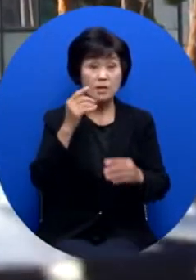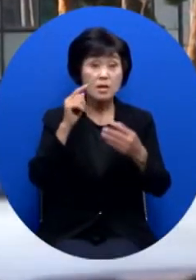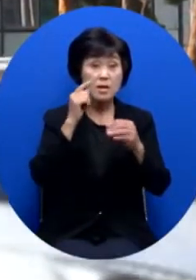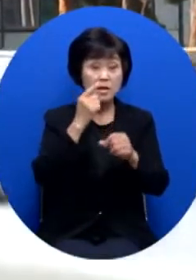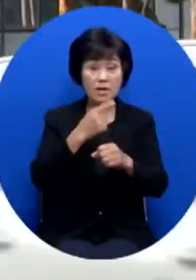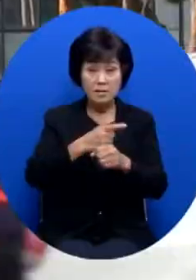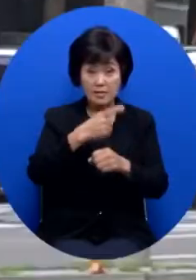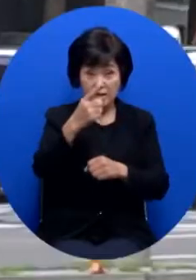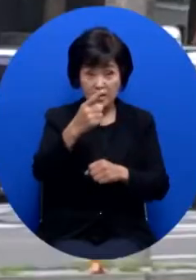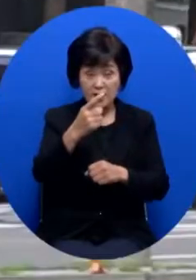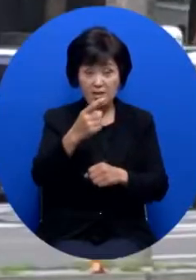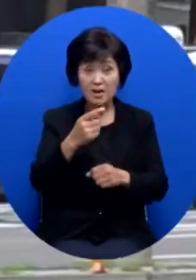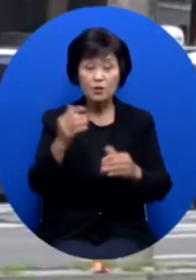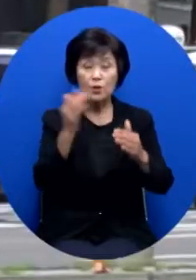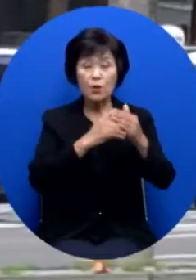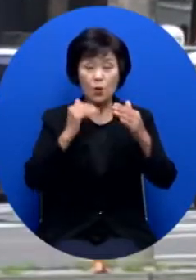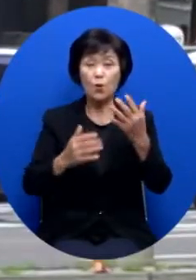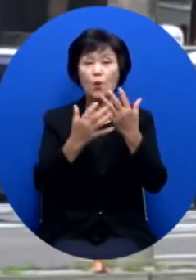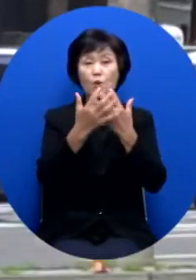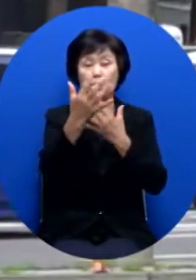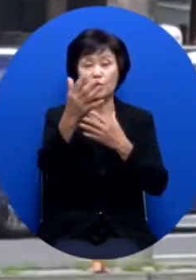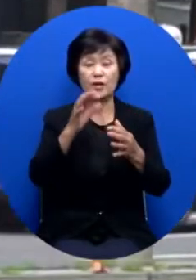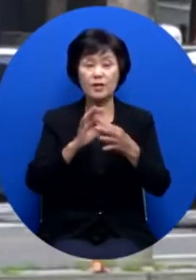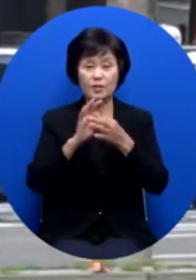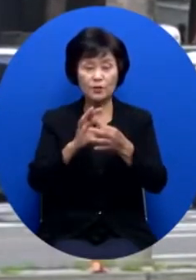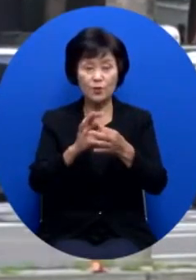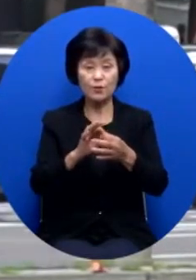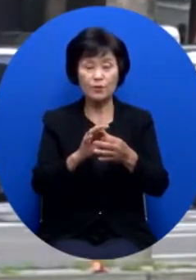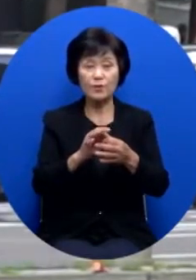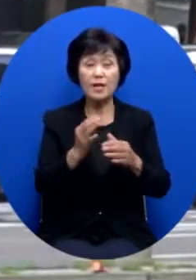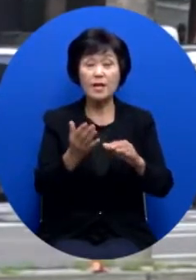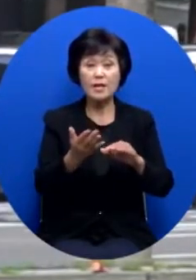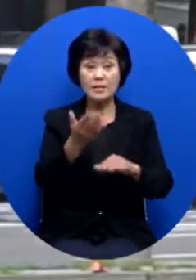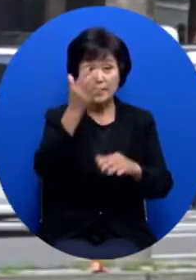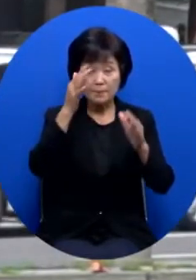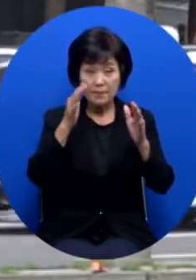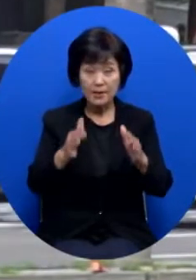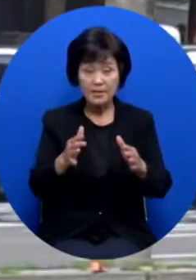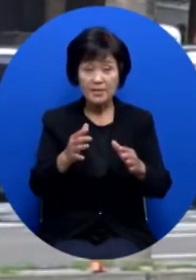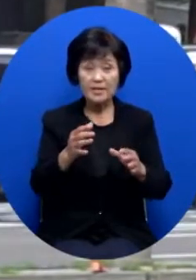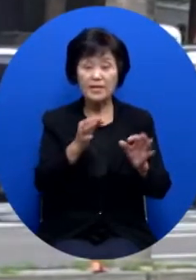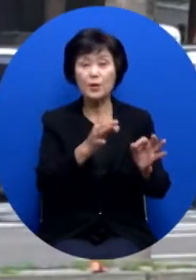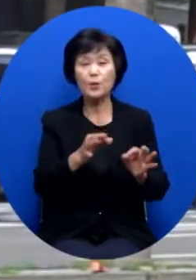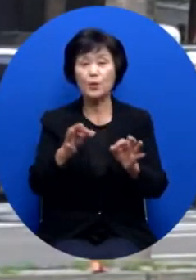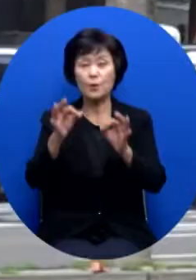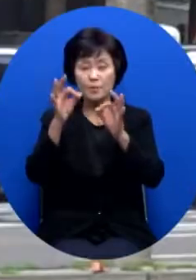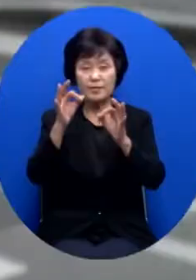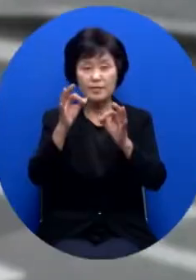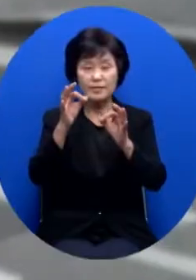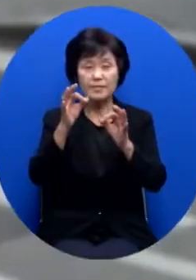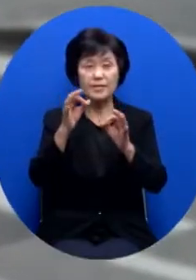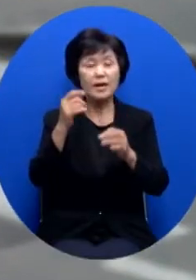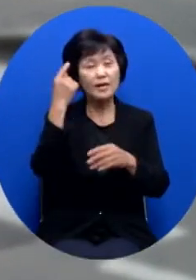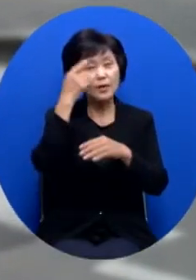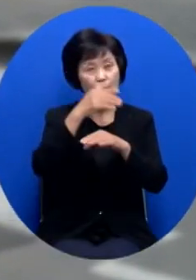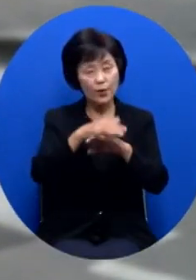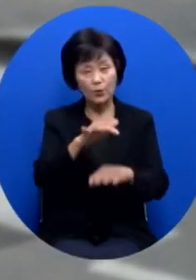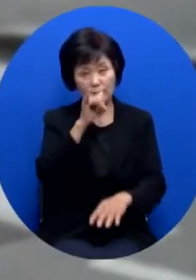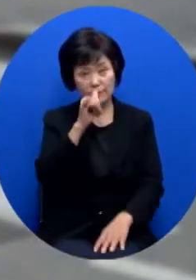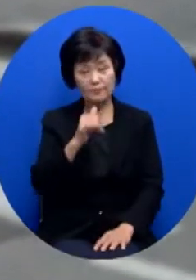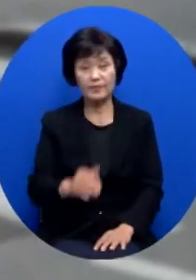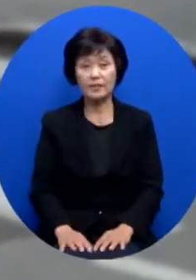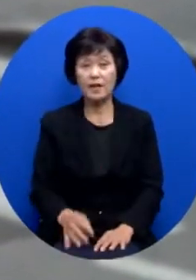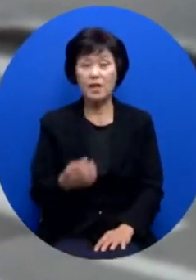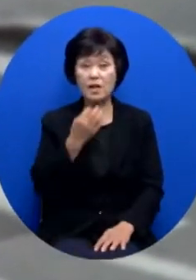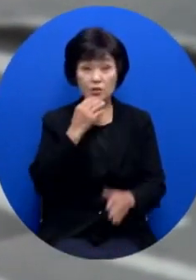등의 절차를 거쳐 상반기 인상폭을 확정할 방침입니다. 인천시도 서울시가 택시요금 조정안을 확정